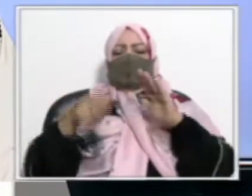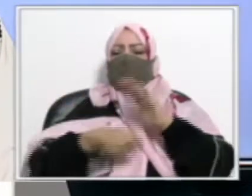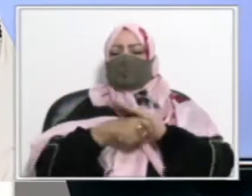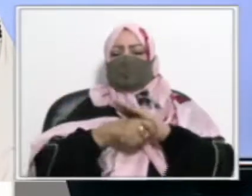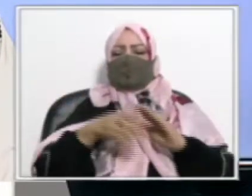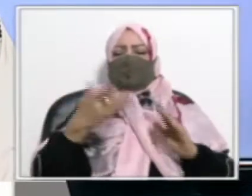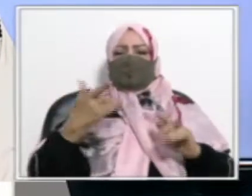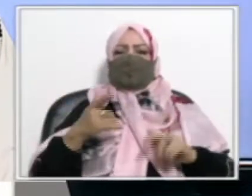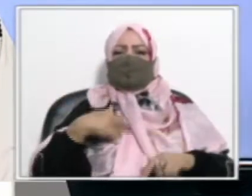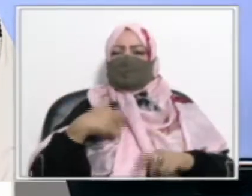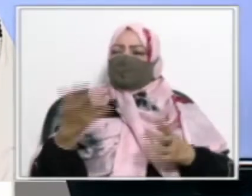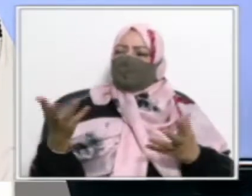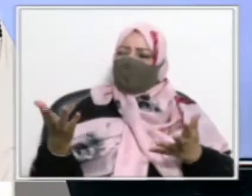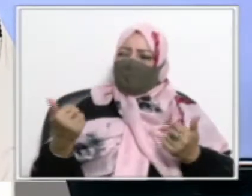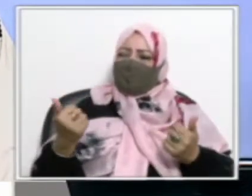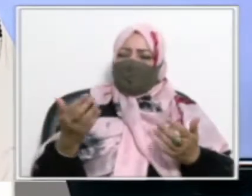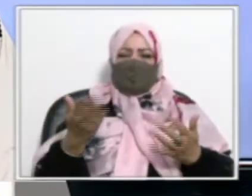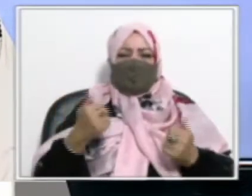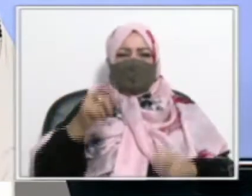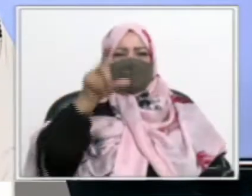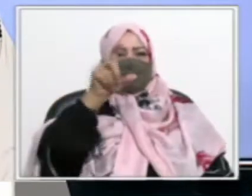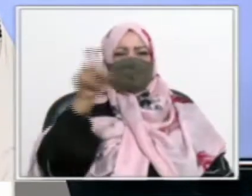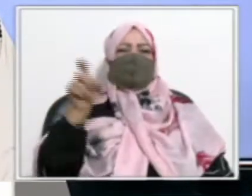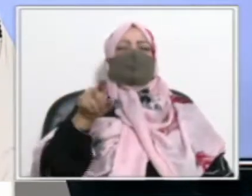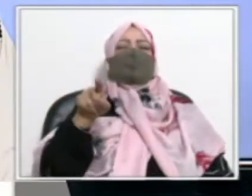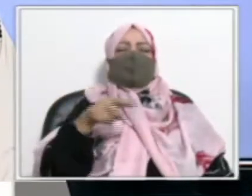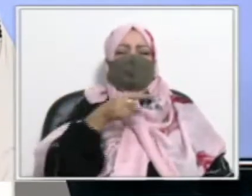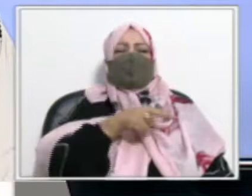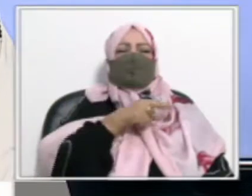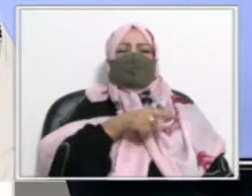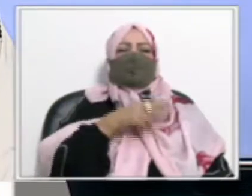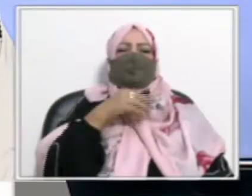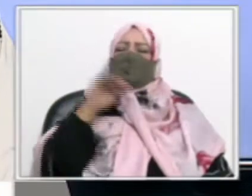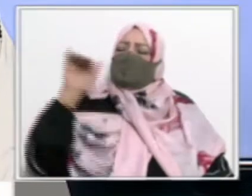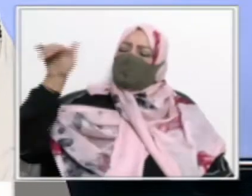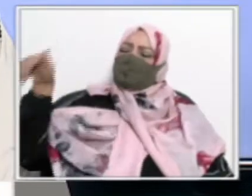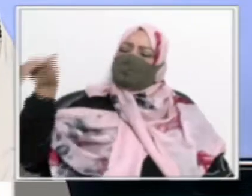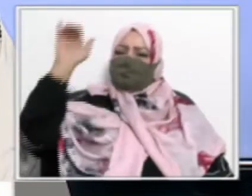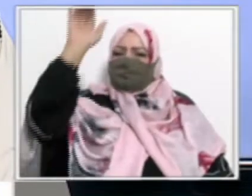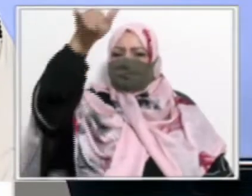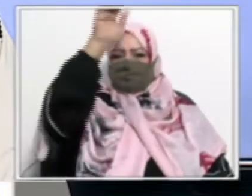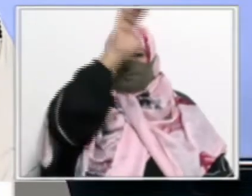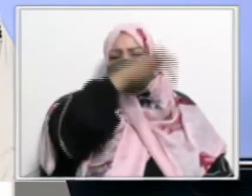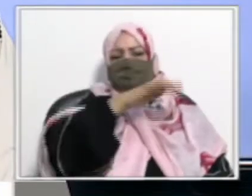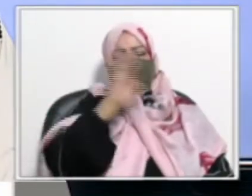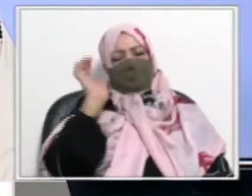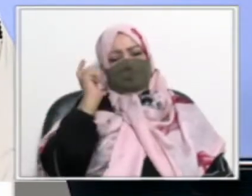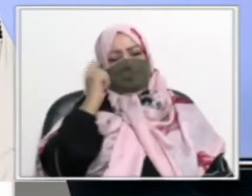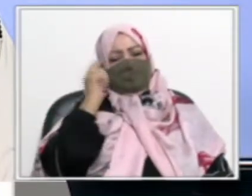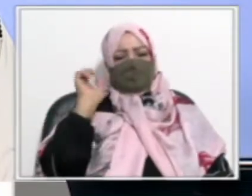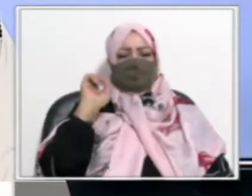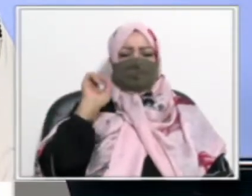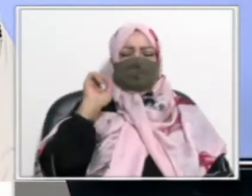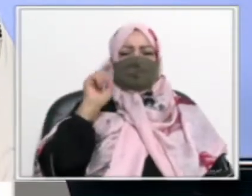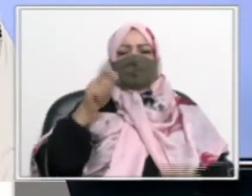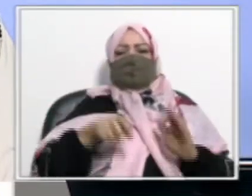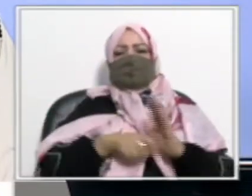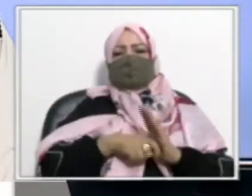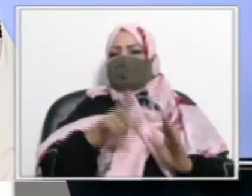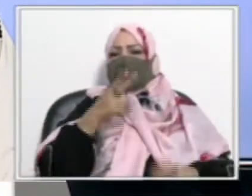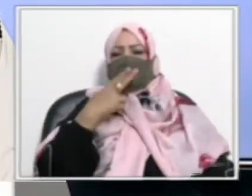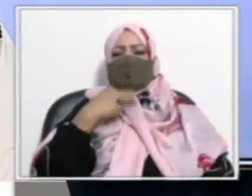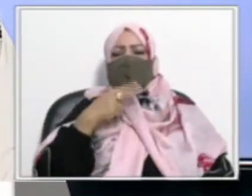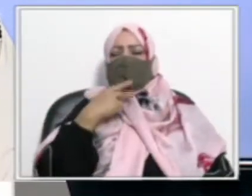الإسلامية براء. فصورة المرابحة الإسلامية التي أجازها بعض علمائنا